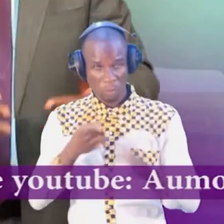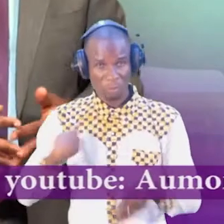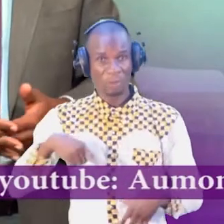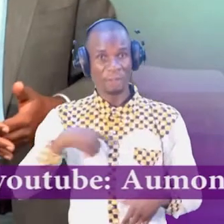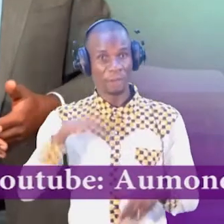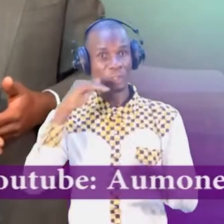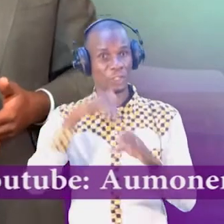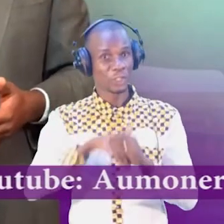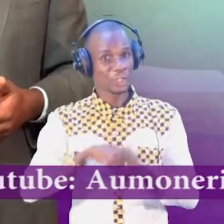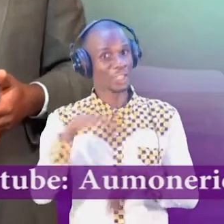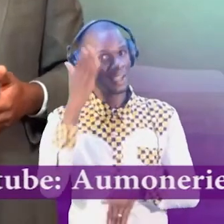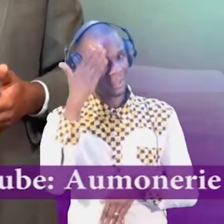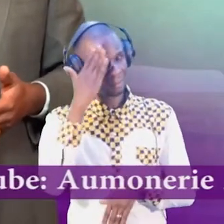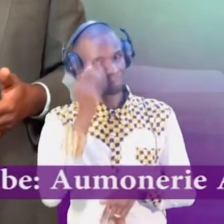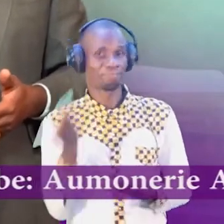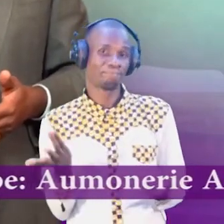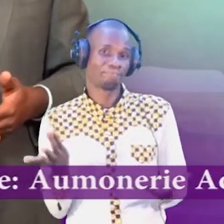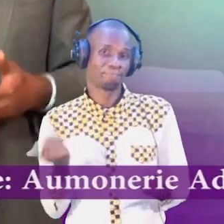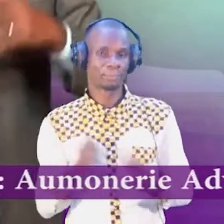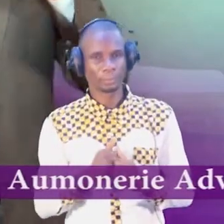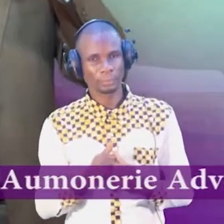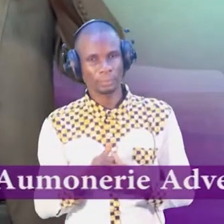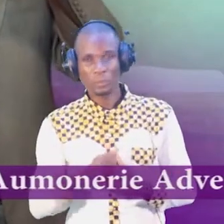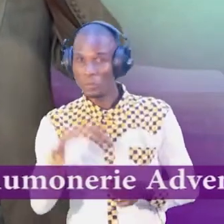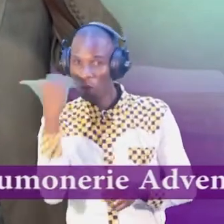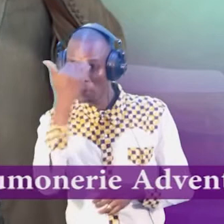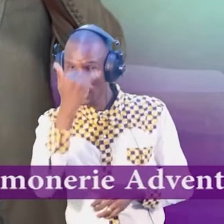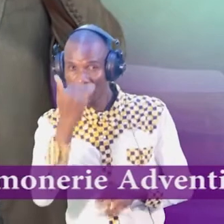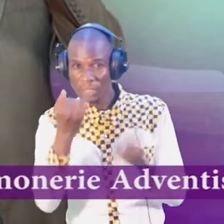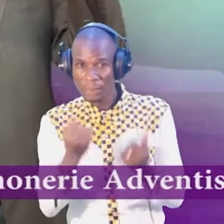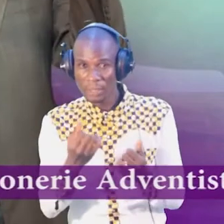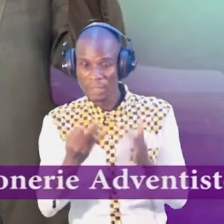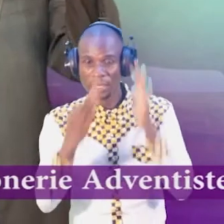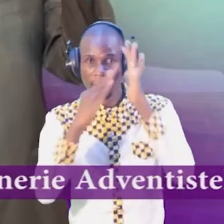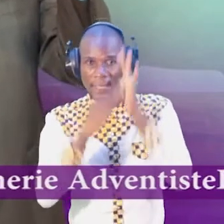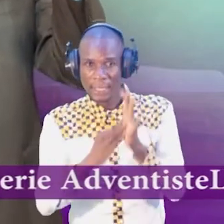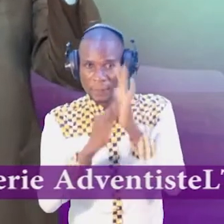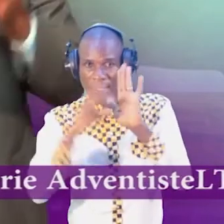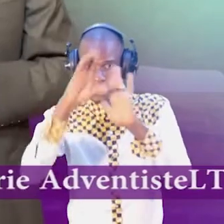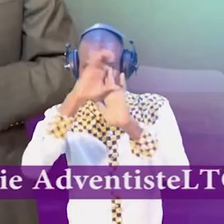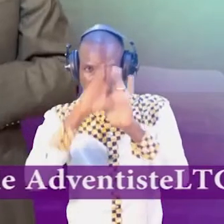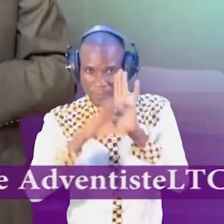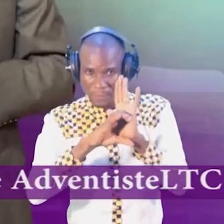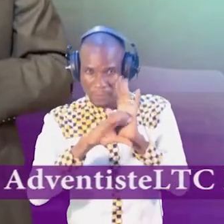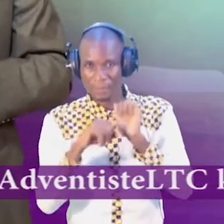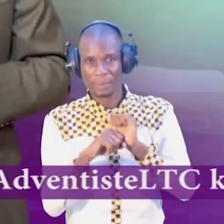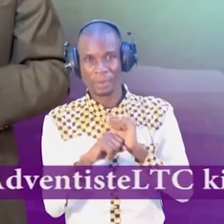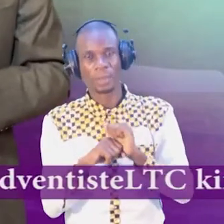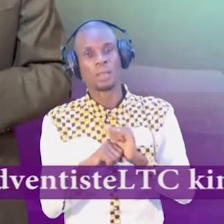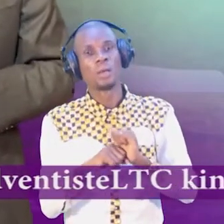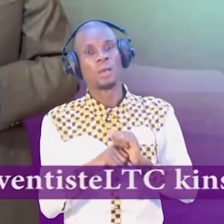esengeli kaka kokanga mwasi koleka na ye elongo te mpo na kosala lisumu esengeli tokoki kosala yango atako na makanisi